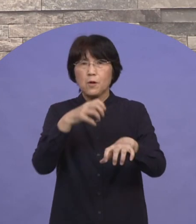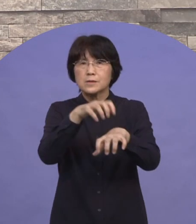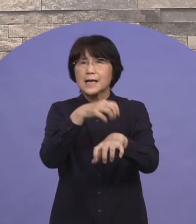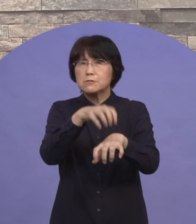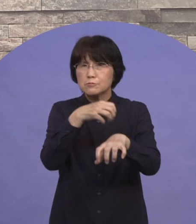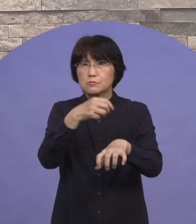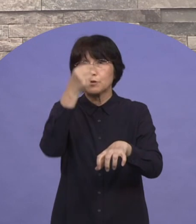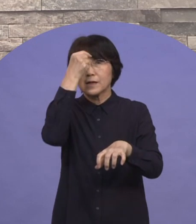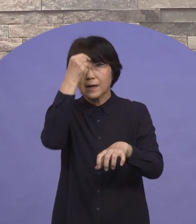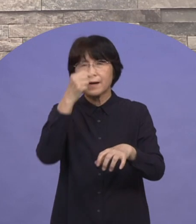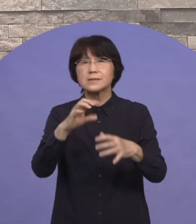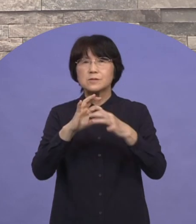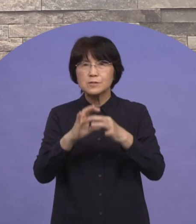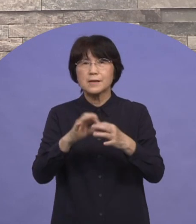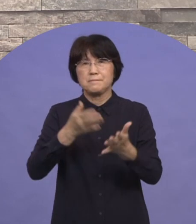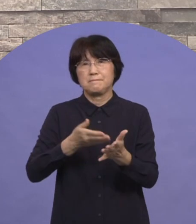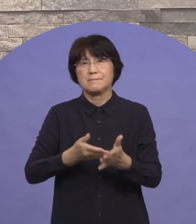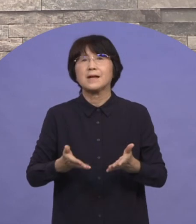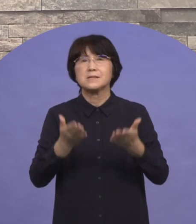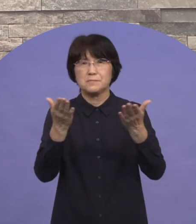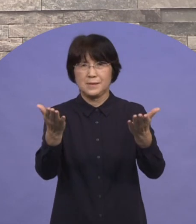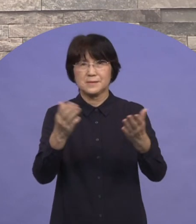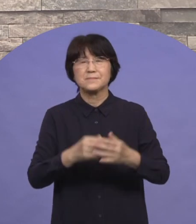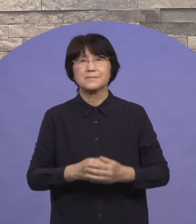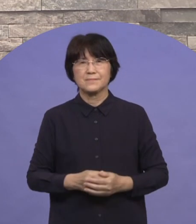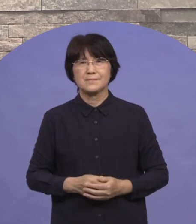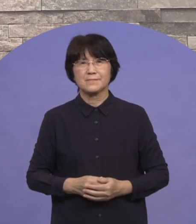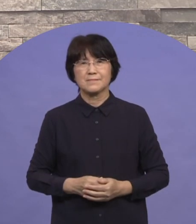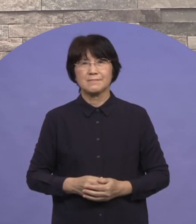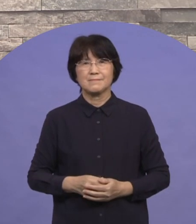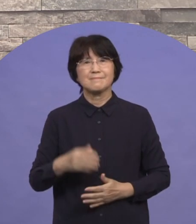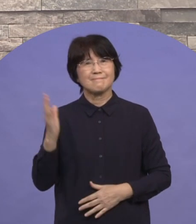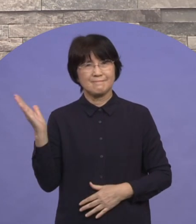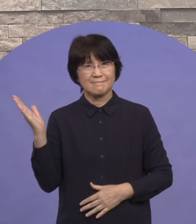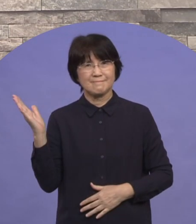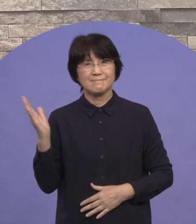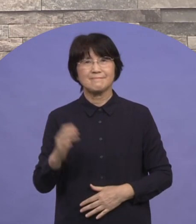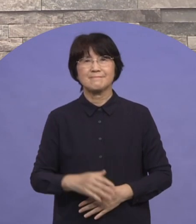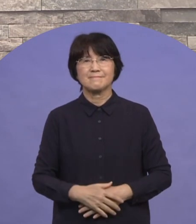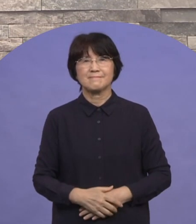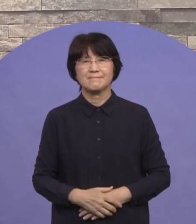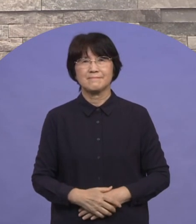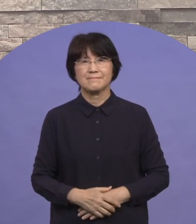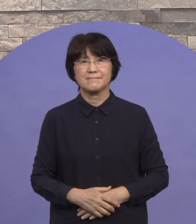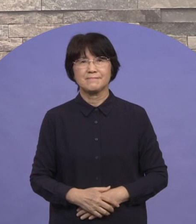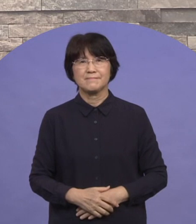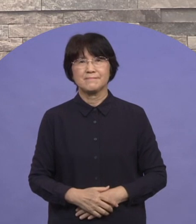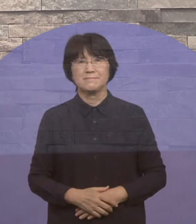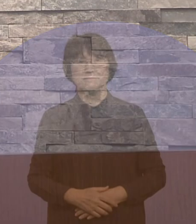害についてお伝えします。それでは VTR をどうぞ。